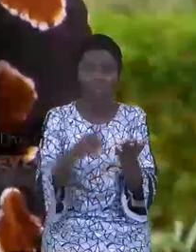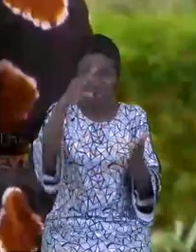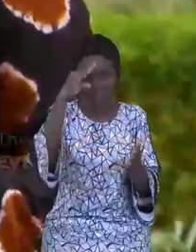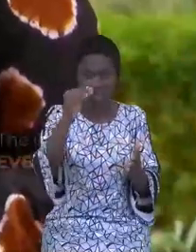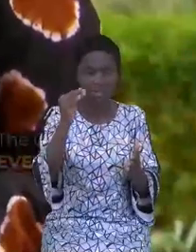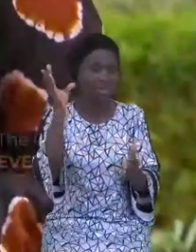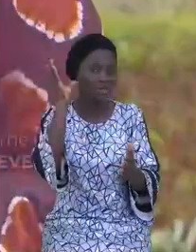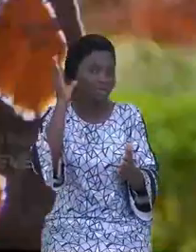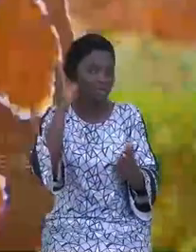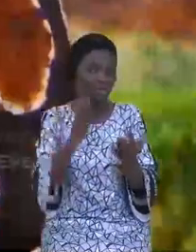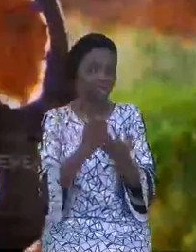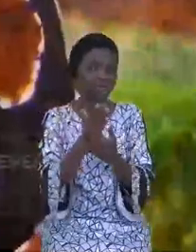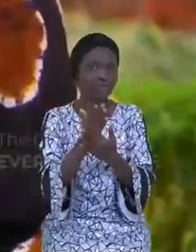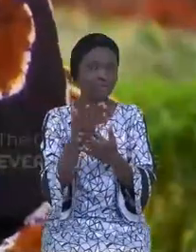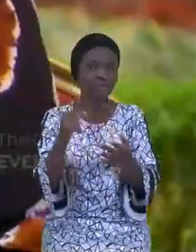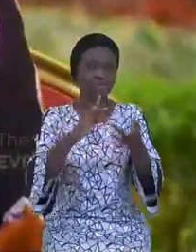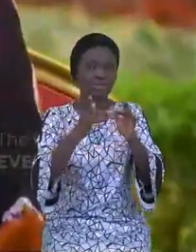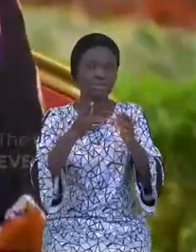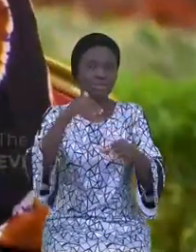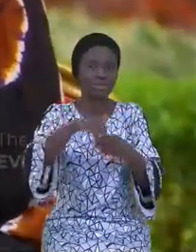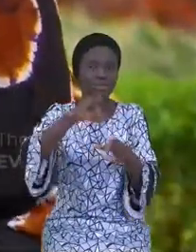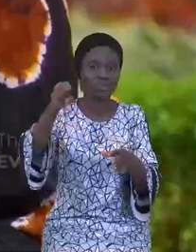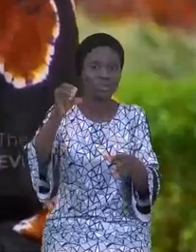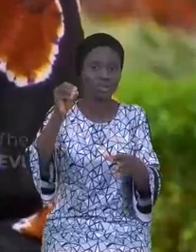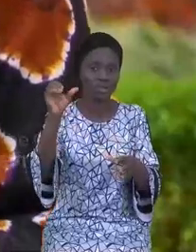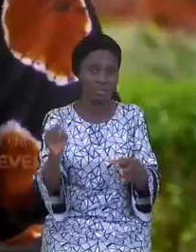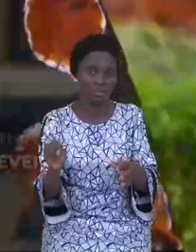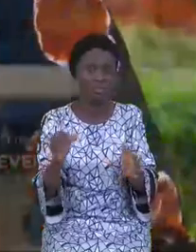par satellite à Joss, pasteur Kumoyi.